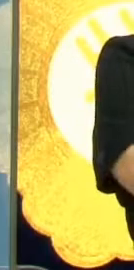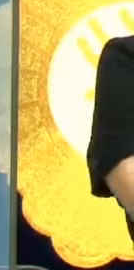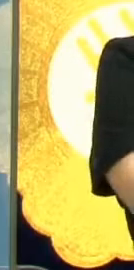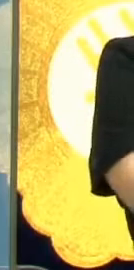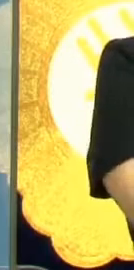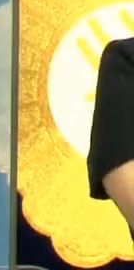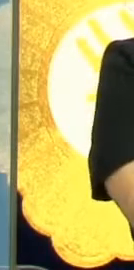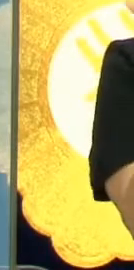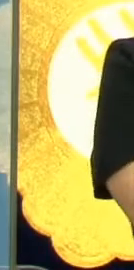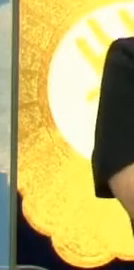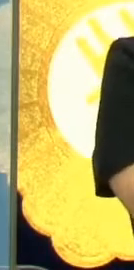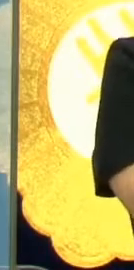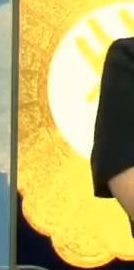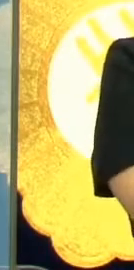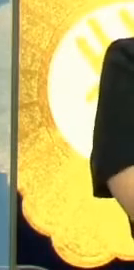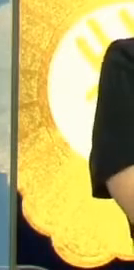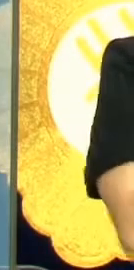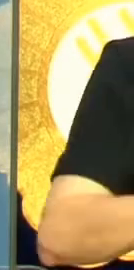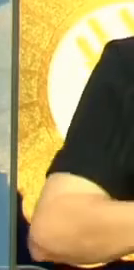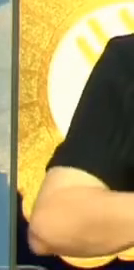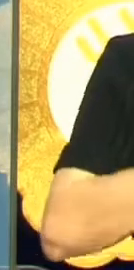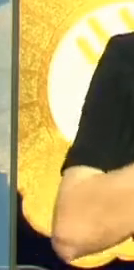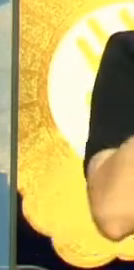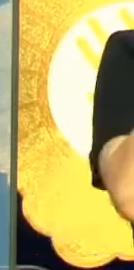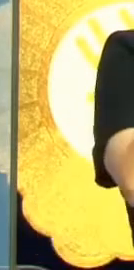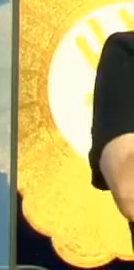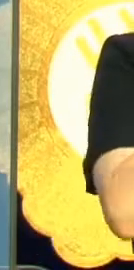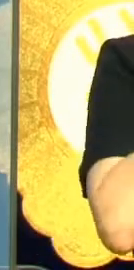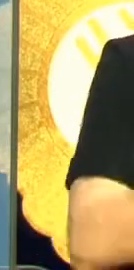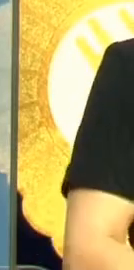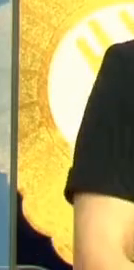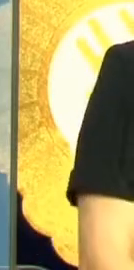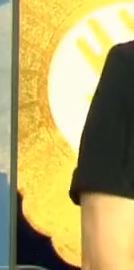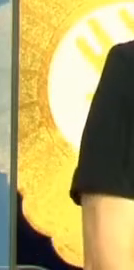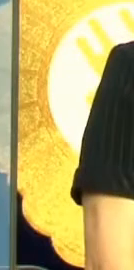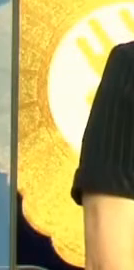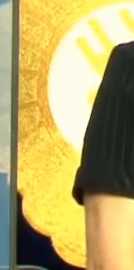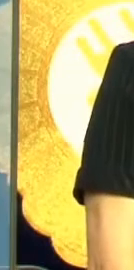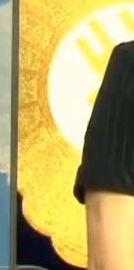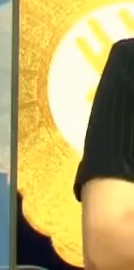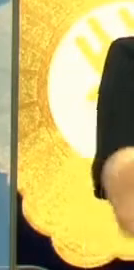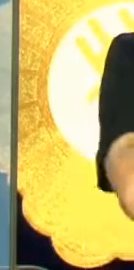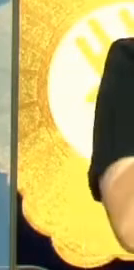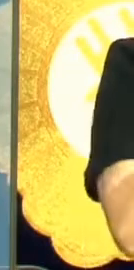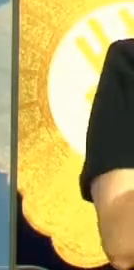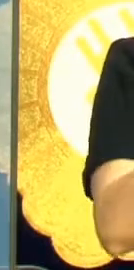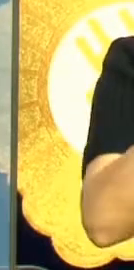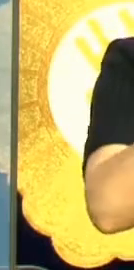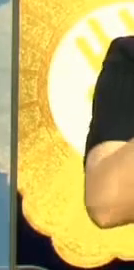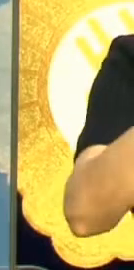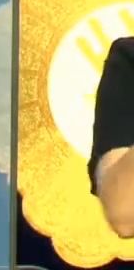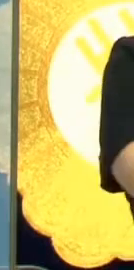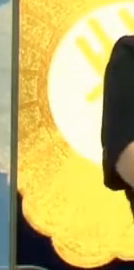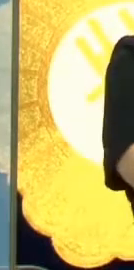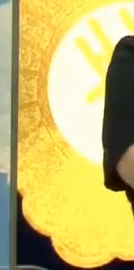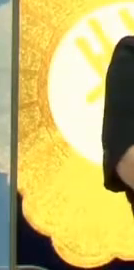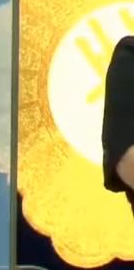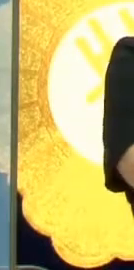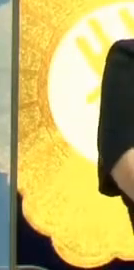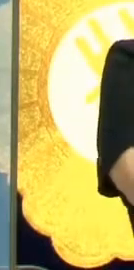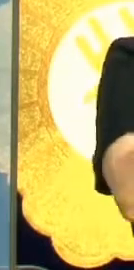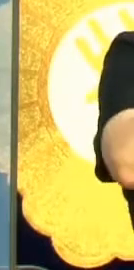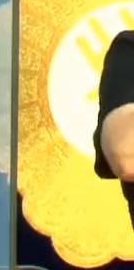질서에 부합하다는 정의로운 결정인 것입니다. 이렇듯 시각장애인 안마사 제도는